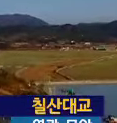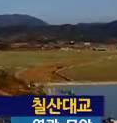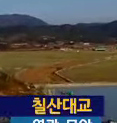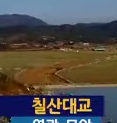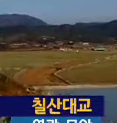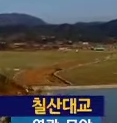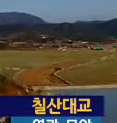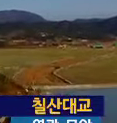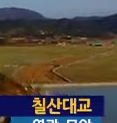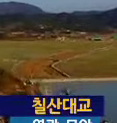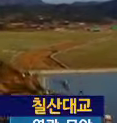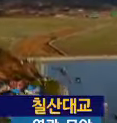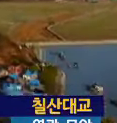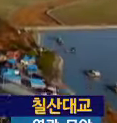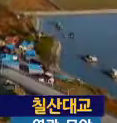으